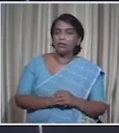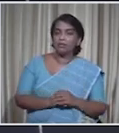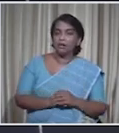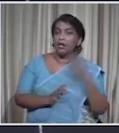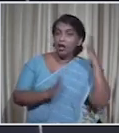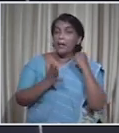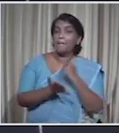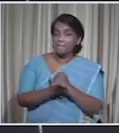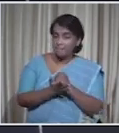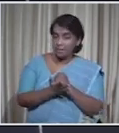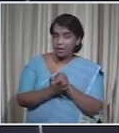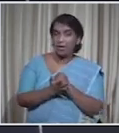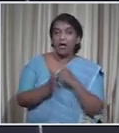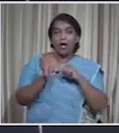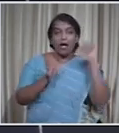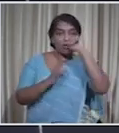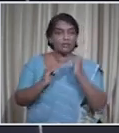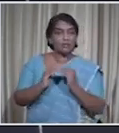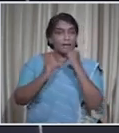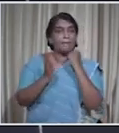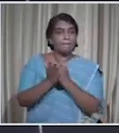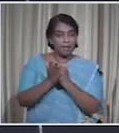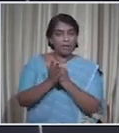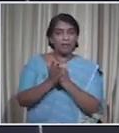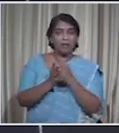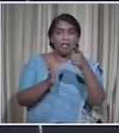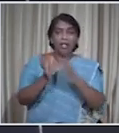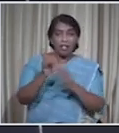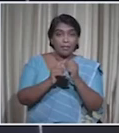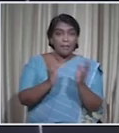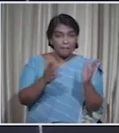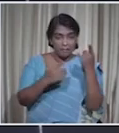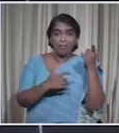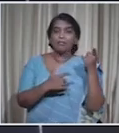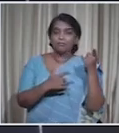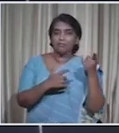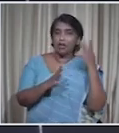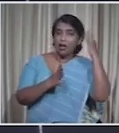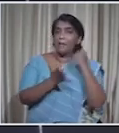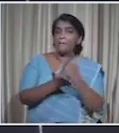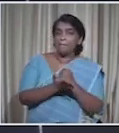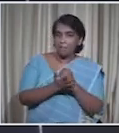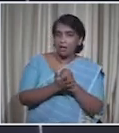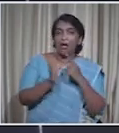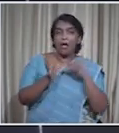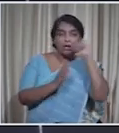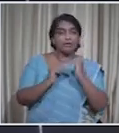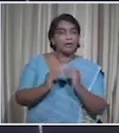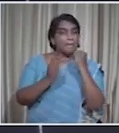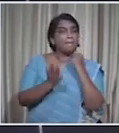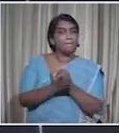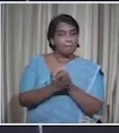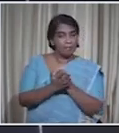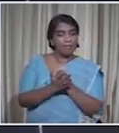ලෝක බැංකුවයි ආසියානු සංවර්ධන බැංකුවයි දැන් හැමතුම එක පටන් ගත්තොත් අපිට ලෝක බැංකුවෙන් ආසියානු සංවර්ධන